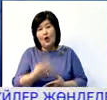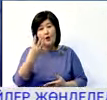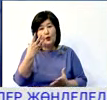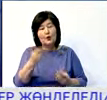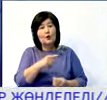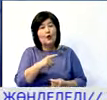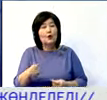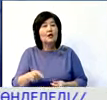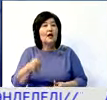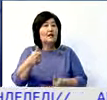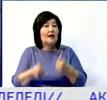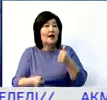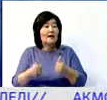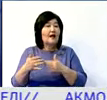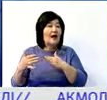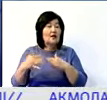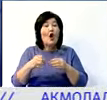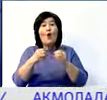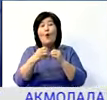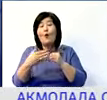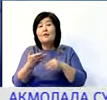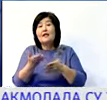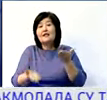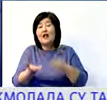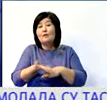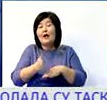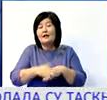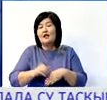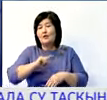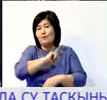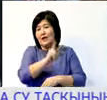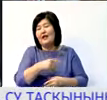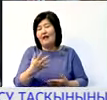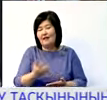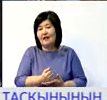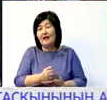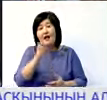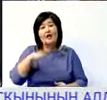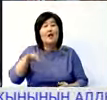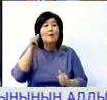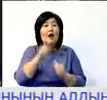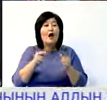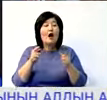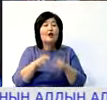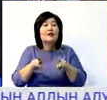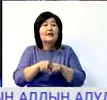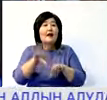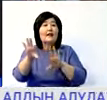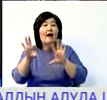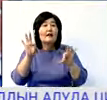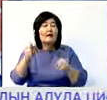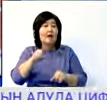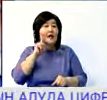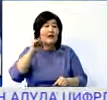күнге созылған шаршы алаңдағы шайқаста 15 салмақ дәрежесінде мықтылар анықталды. Еліміздің әр түкпірінен сайдың тасында іріктеліп